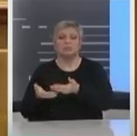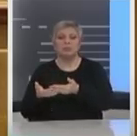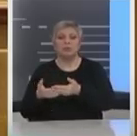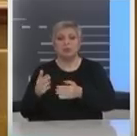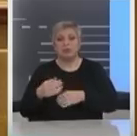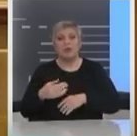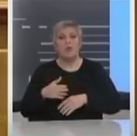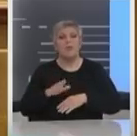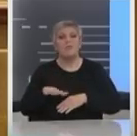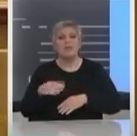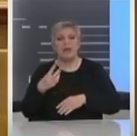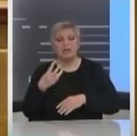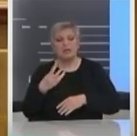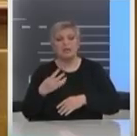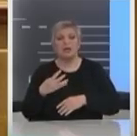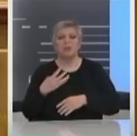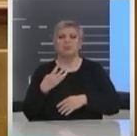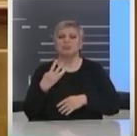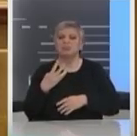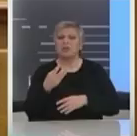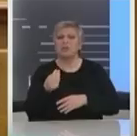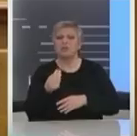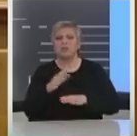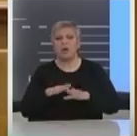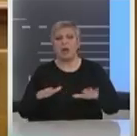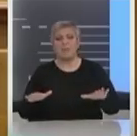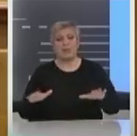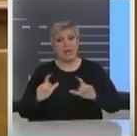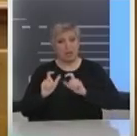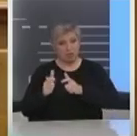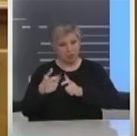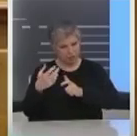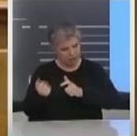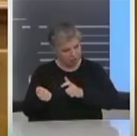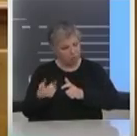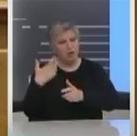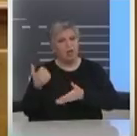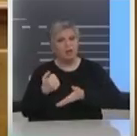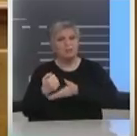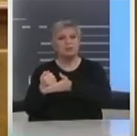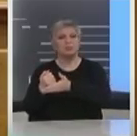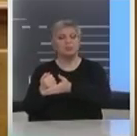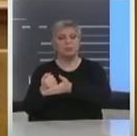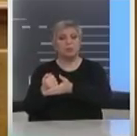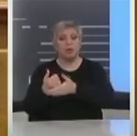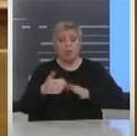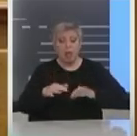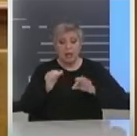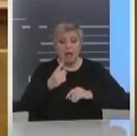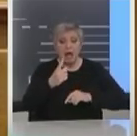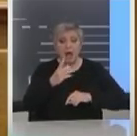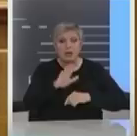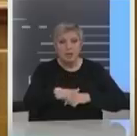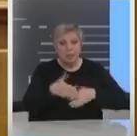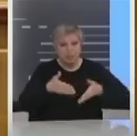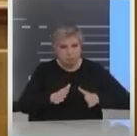οικογένειες. Εφαρμόσαμε δηλαδή μια συνεκτική πολιτική υποστήριξης της οικογένειας από το πρώτο παιδί. Εσείς τι